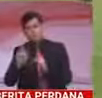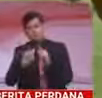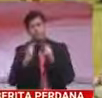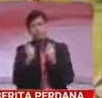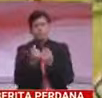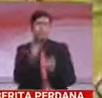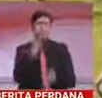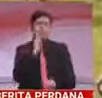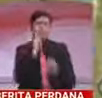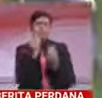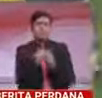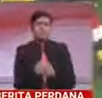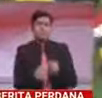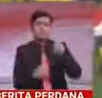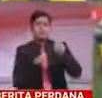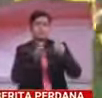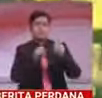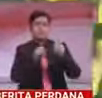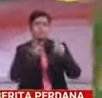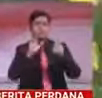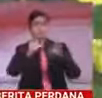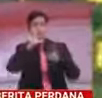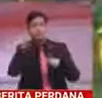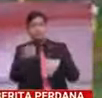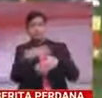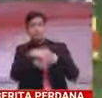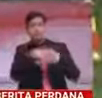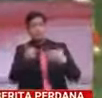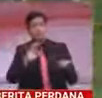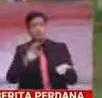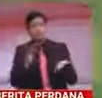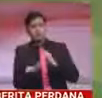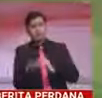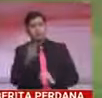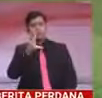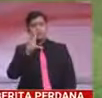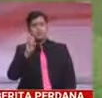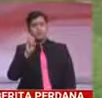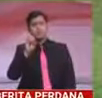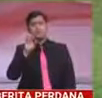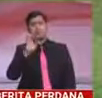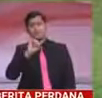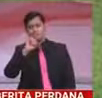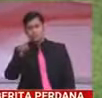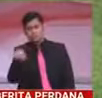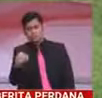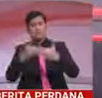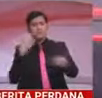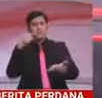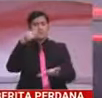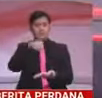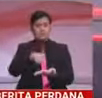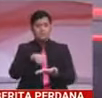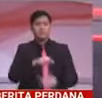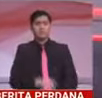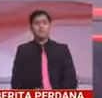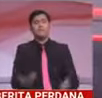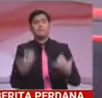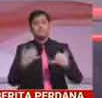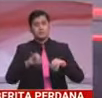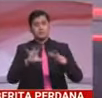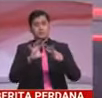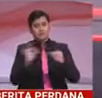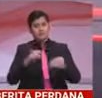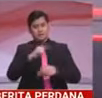berjumlah kira-kira 25000000 tinggi berbanding 30juta Ringgit sebelum ini Hai masih cerita